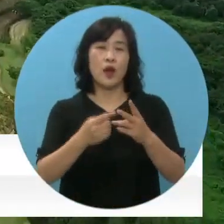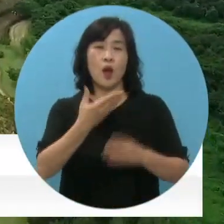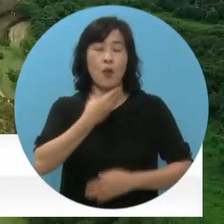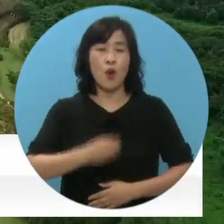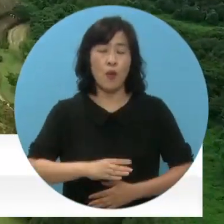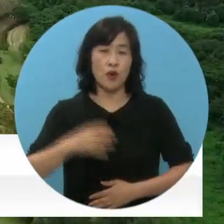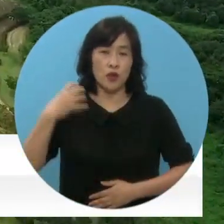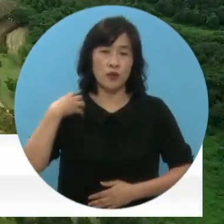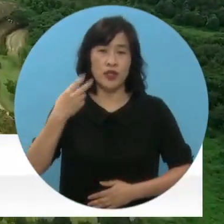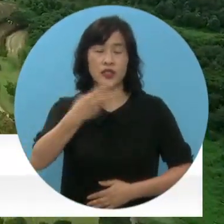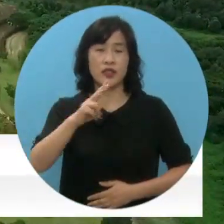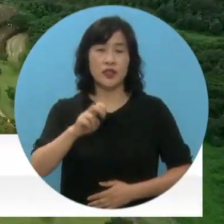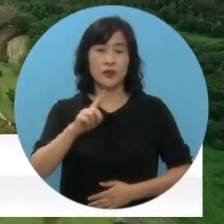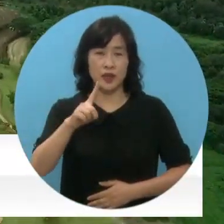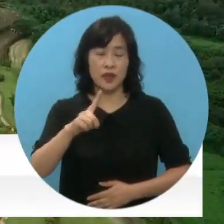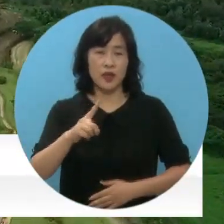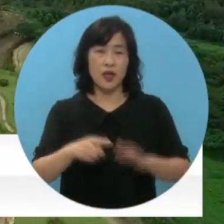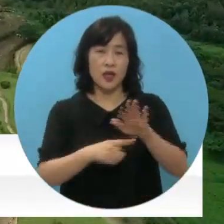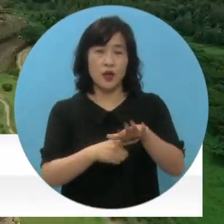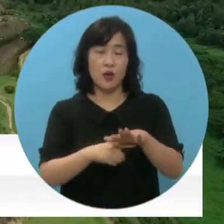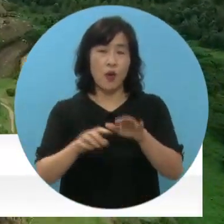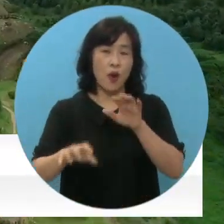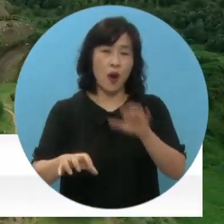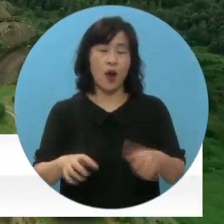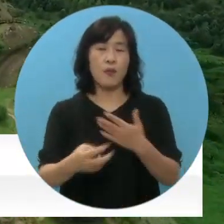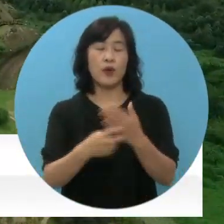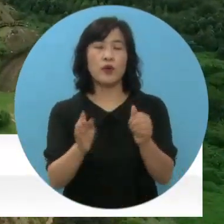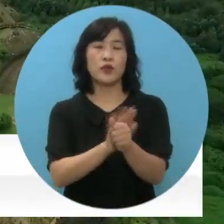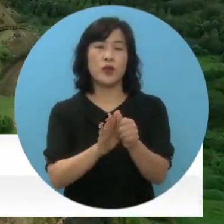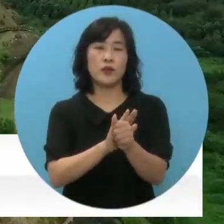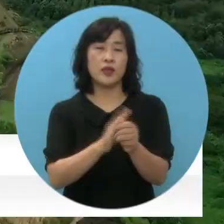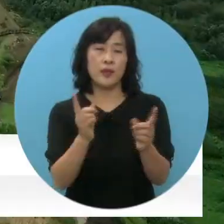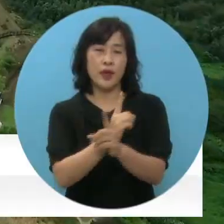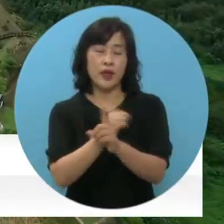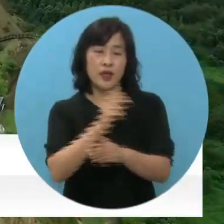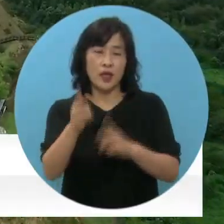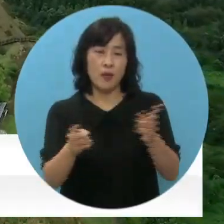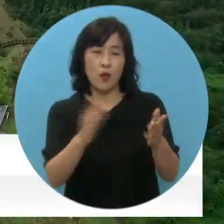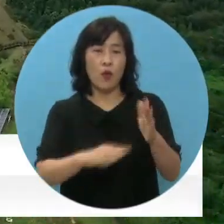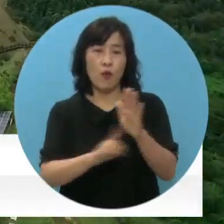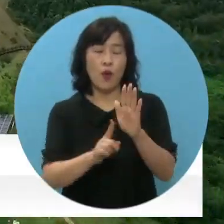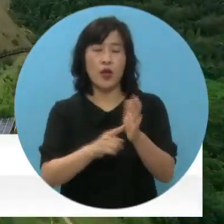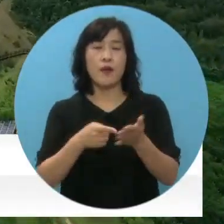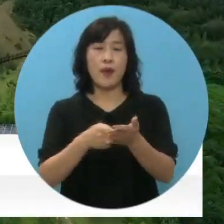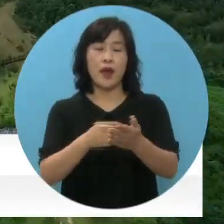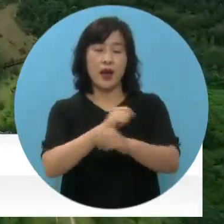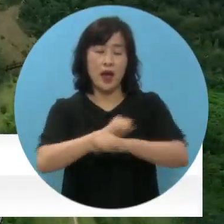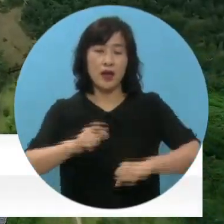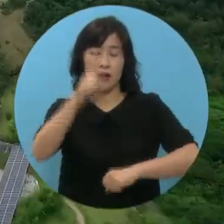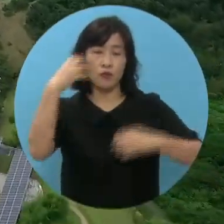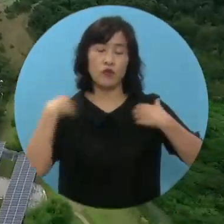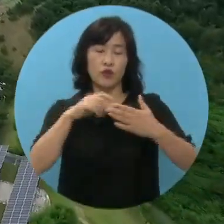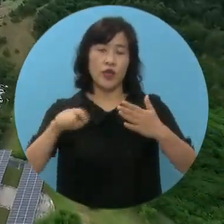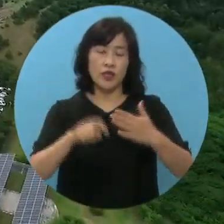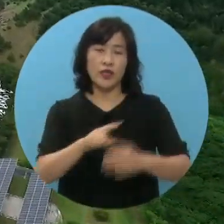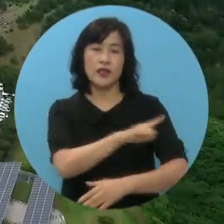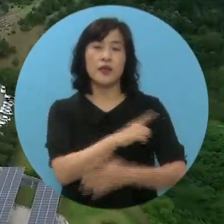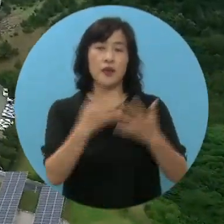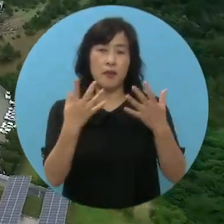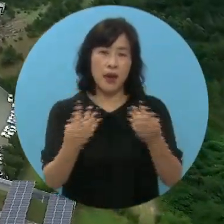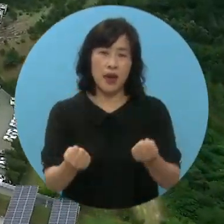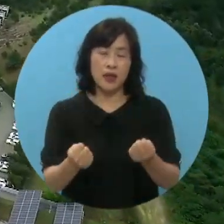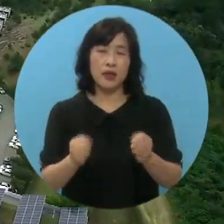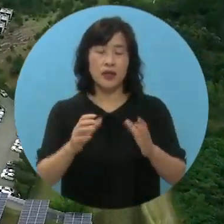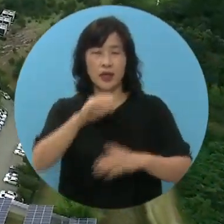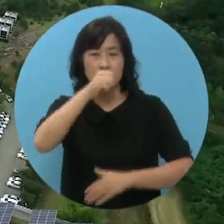전남도가 보건복지부 2021년 농어촌 의료서비스 개선사업 공모에 참여해 광역자치단체 가운데